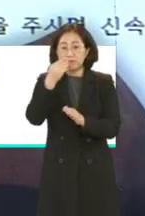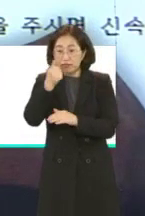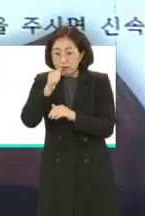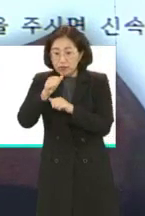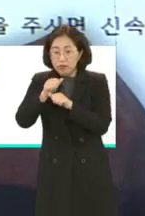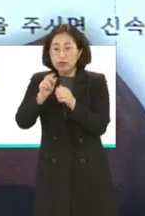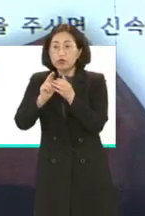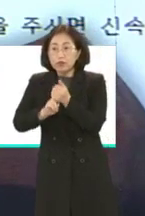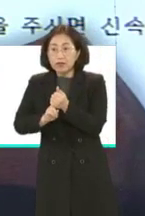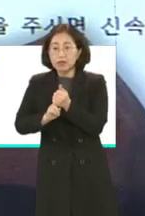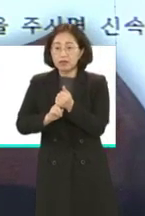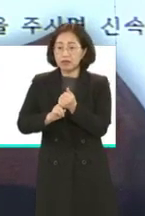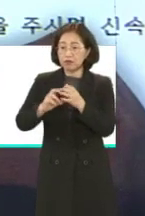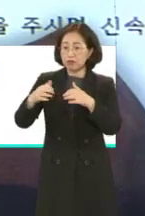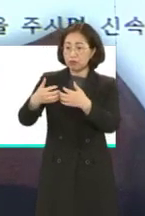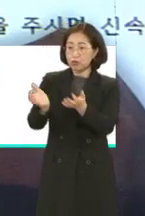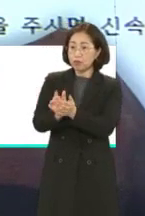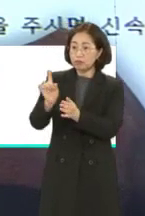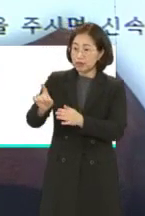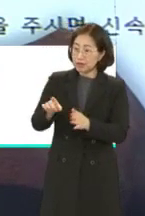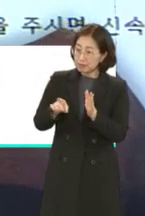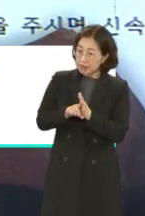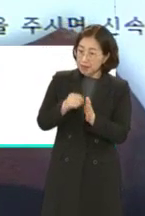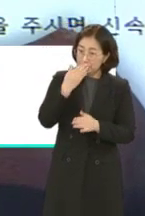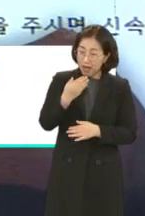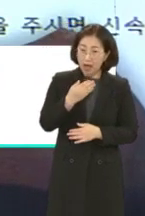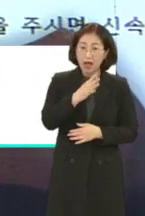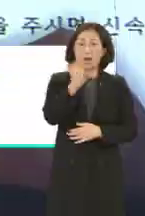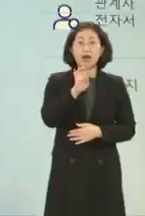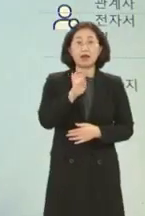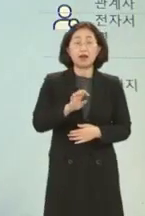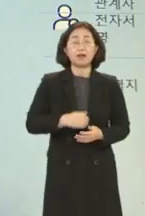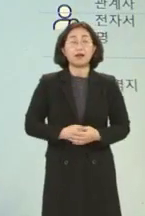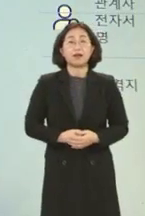신뢰할 수 있을까요? 조용준 기자의 보도입니다.